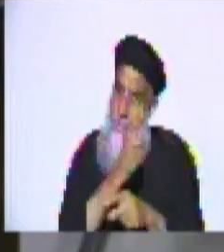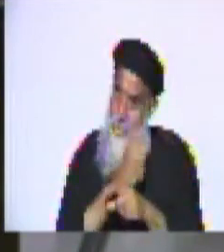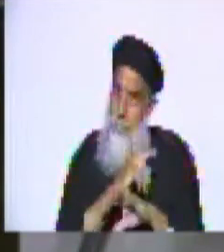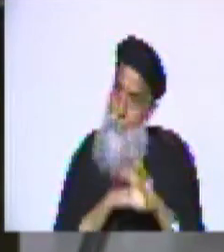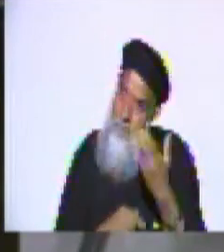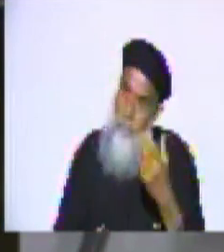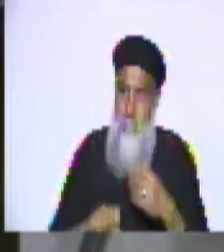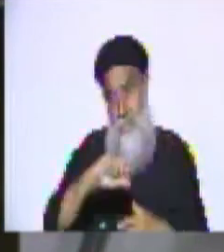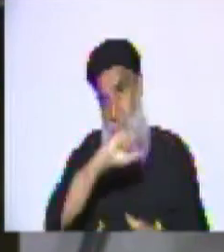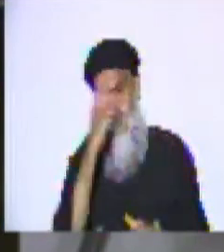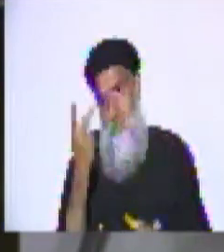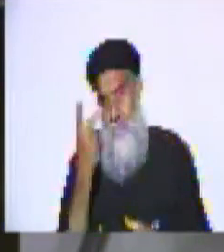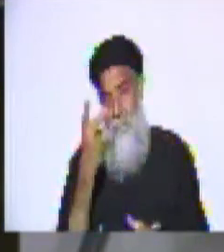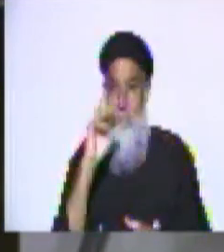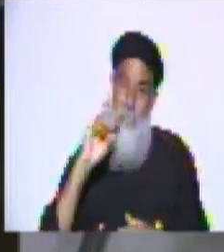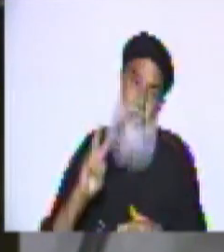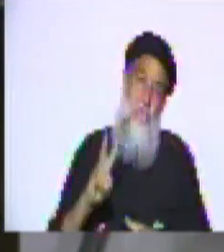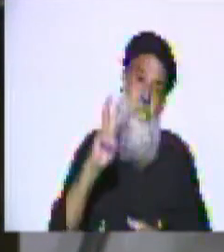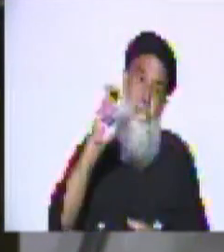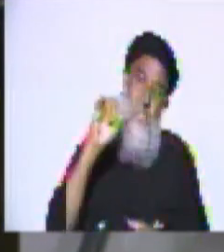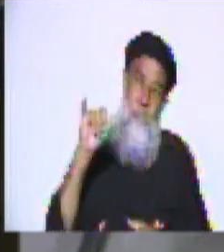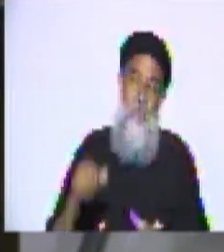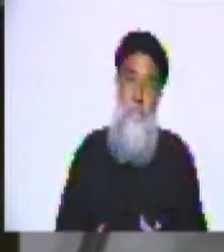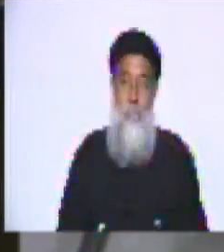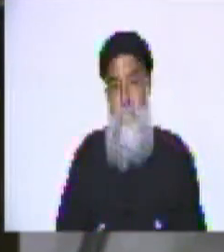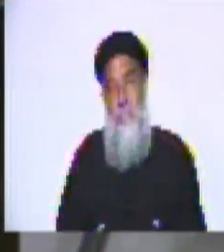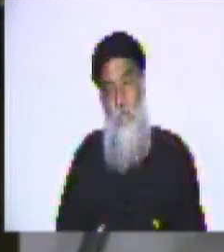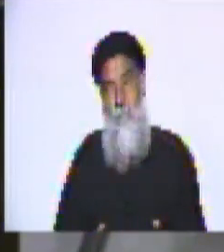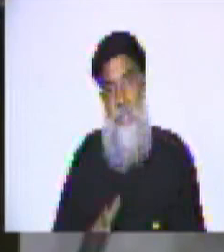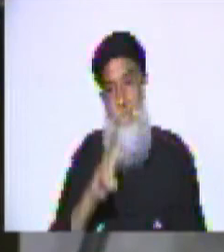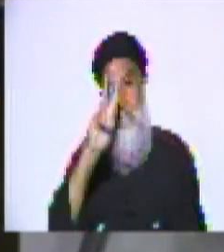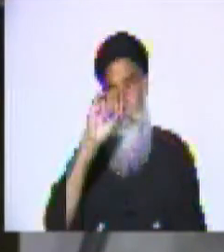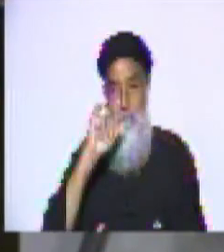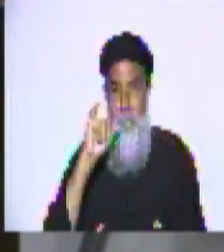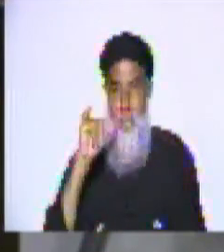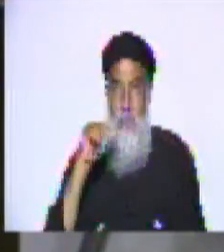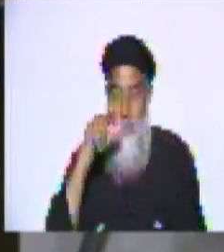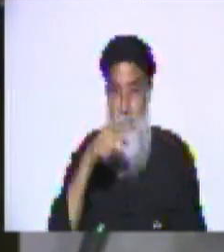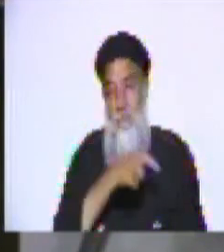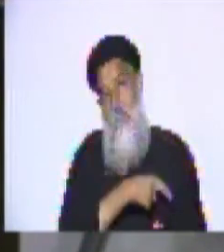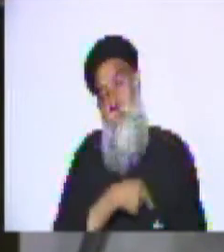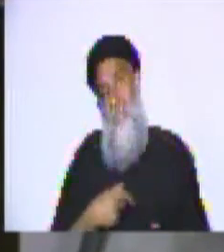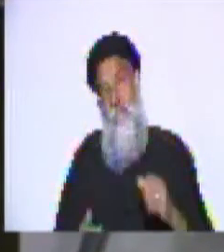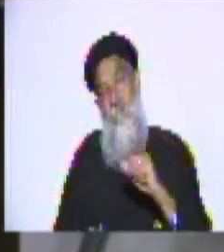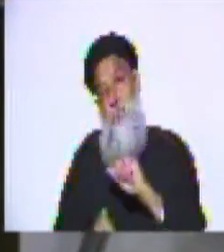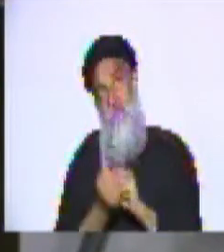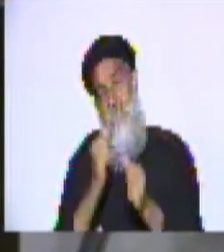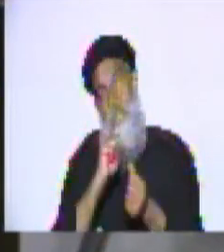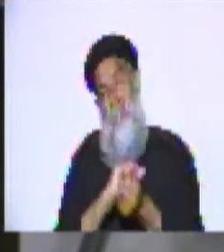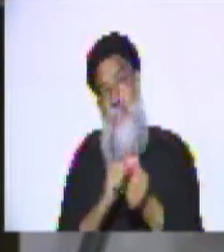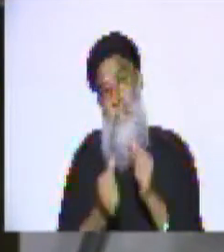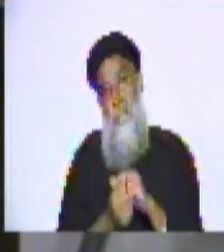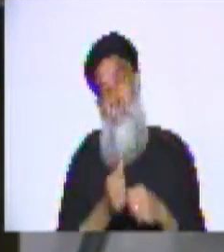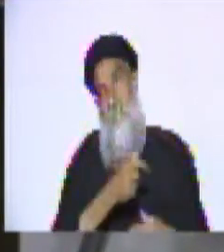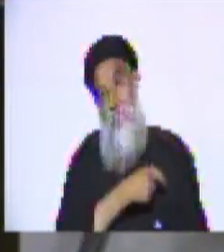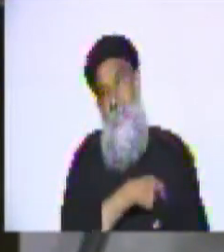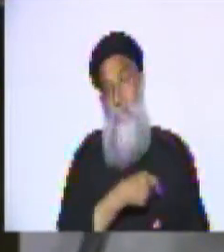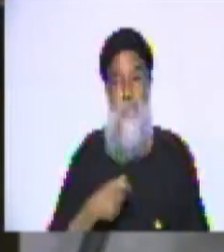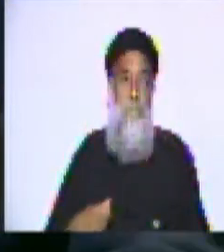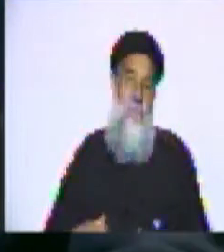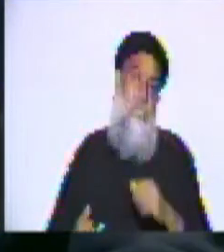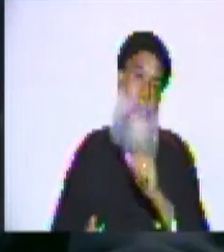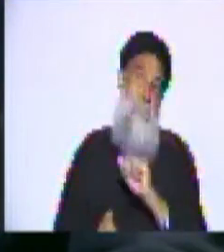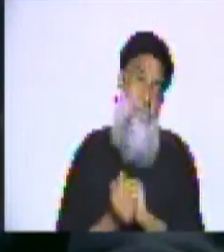من السبعين. بس كان فيه في السبعين رسول شمامسة. كان فيه يا سيدنا؟ شمامسة.